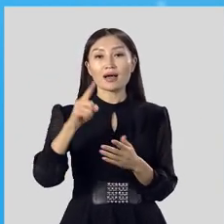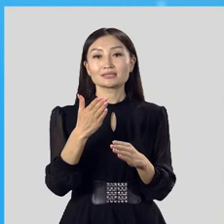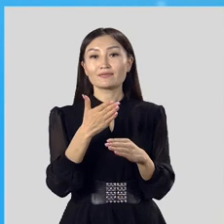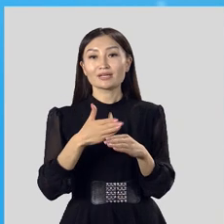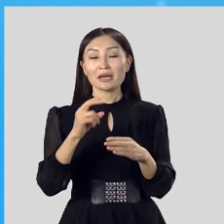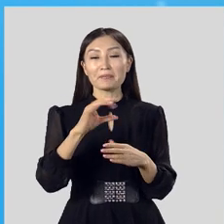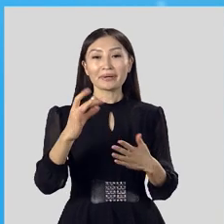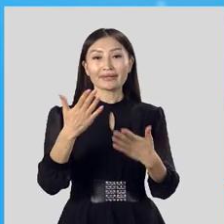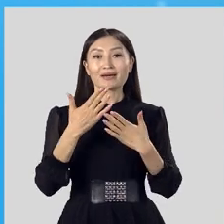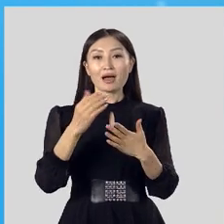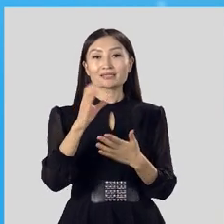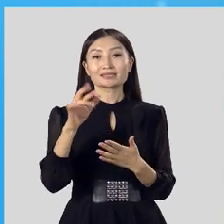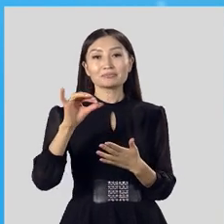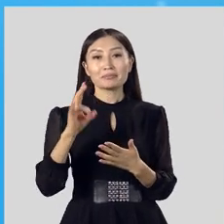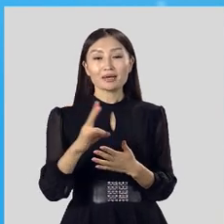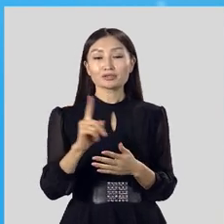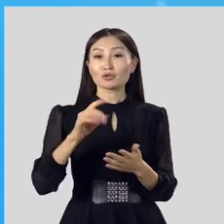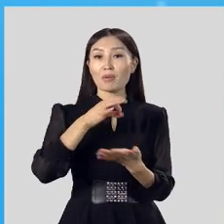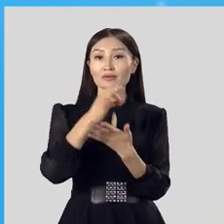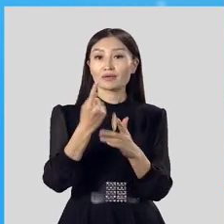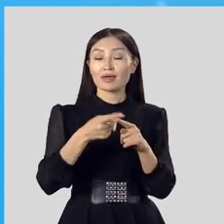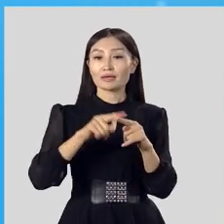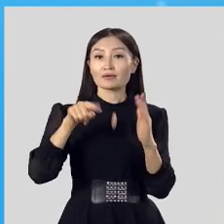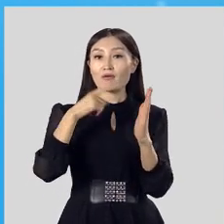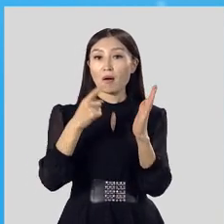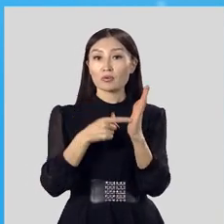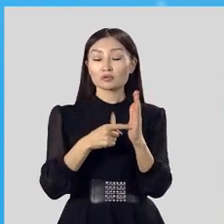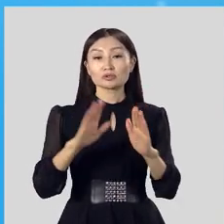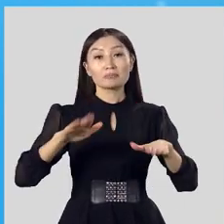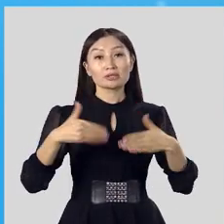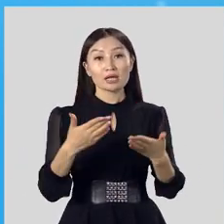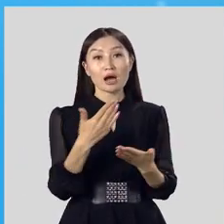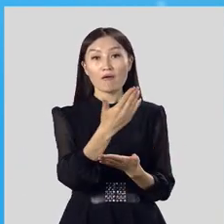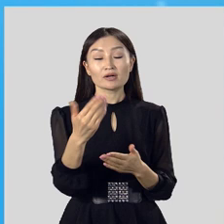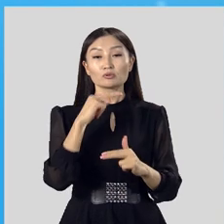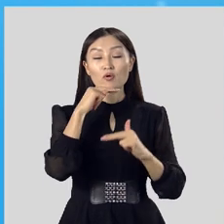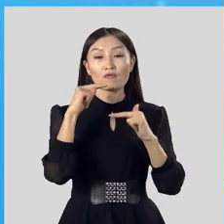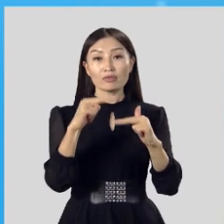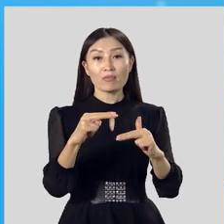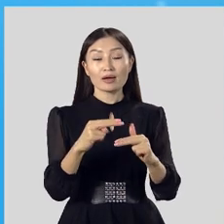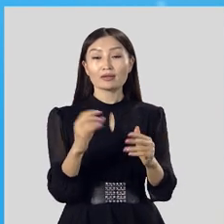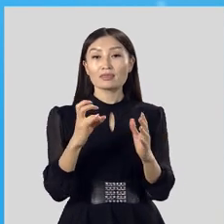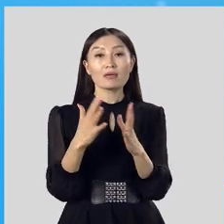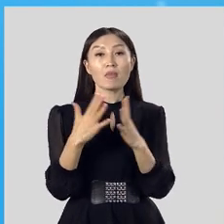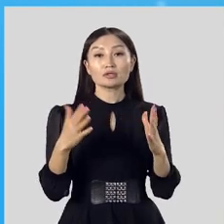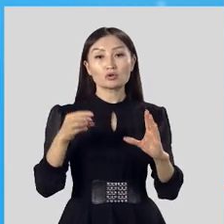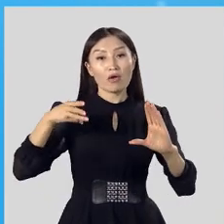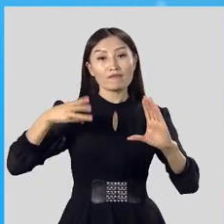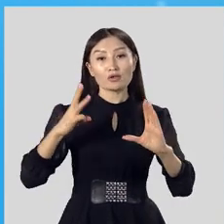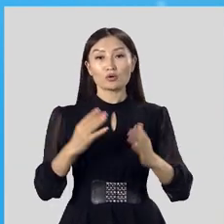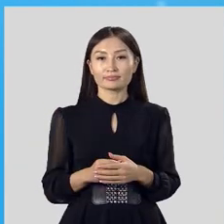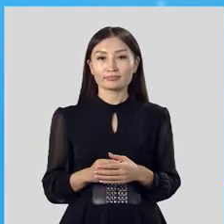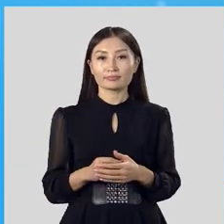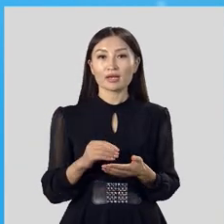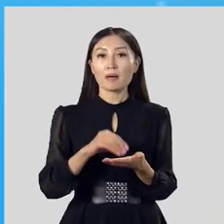при дыхании семян? Чтобы ответить на эти вопросы, предлагаю вашему вниманию небольшой